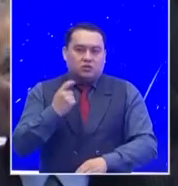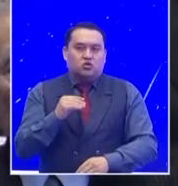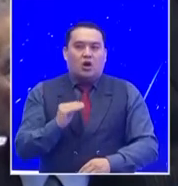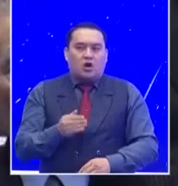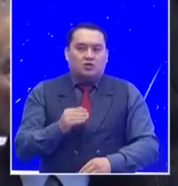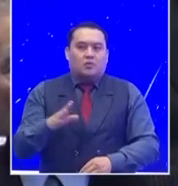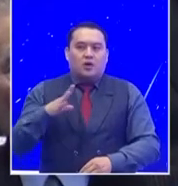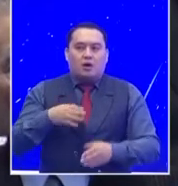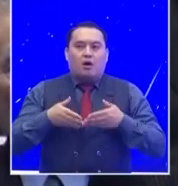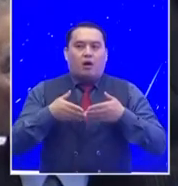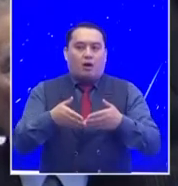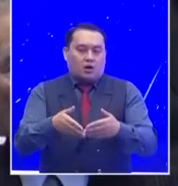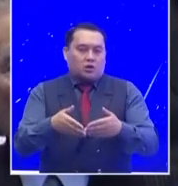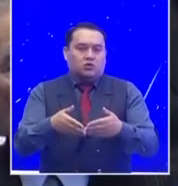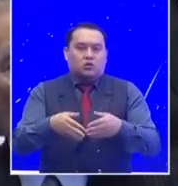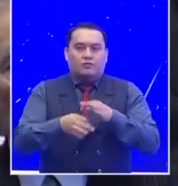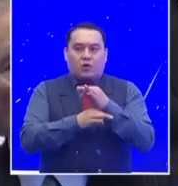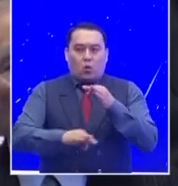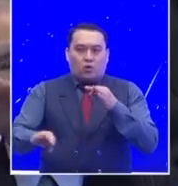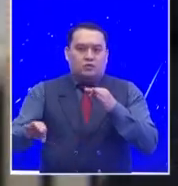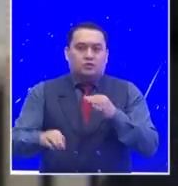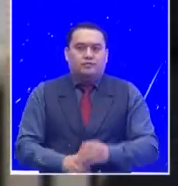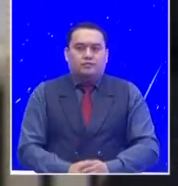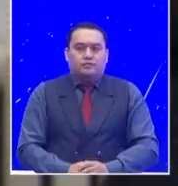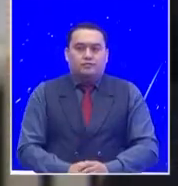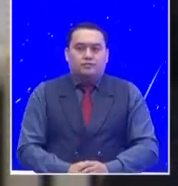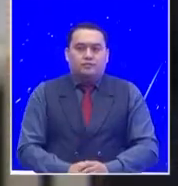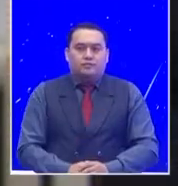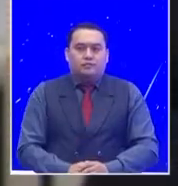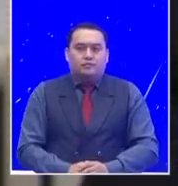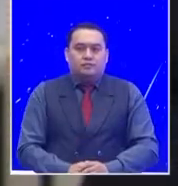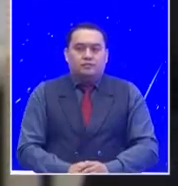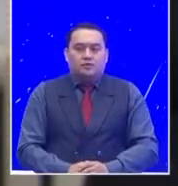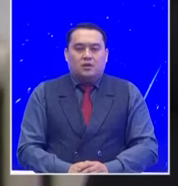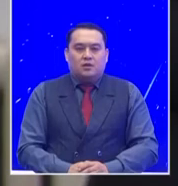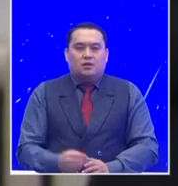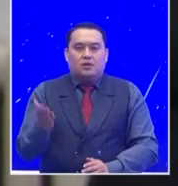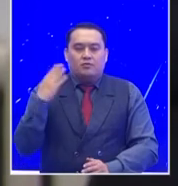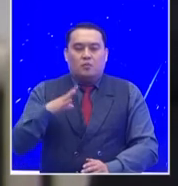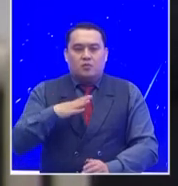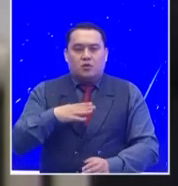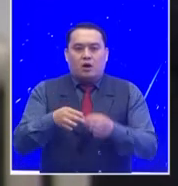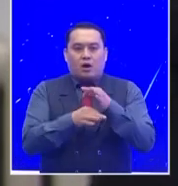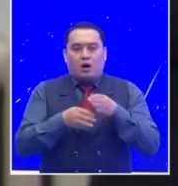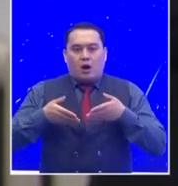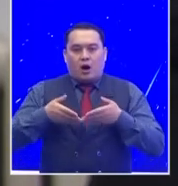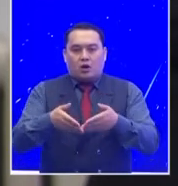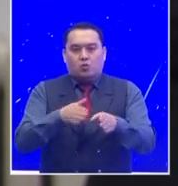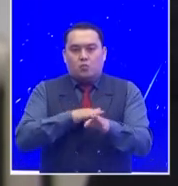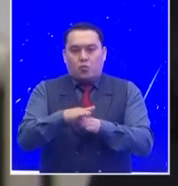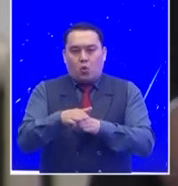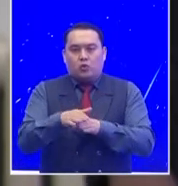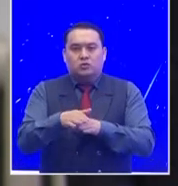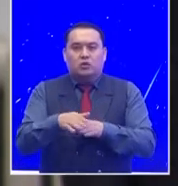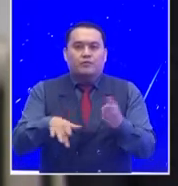частности, состояние арочной системы и канализационных сетей. Когда-то арочная система полностью обеспечивала